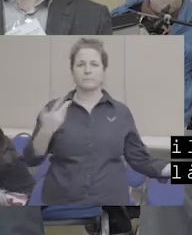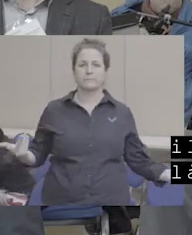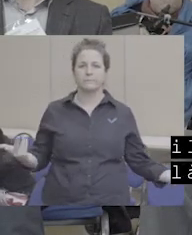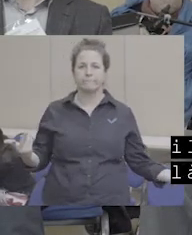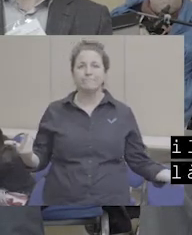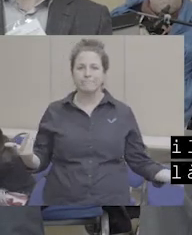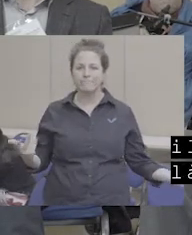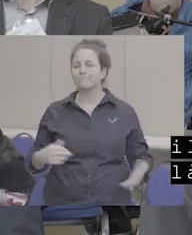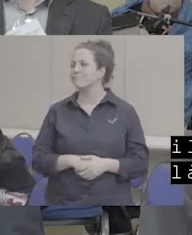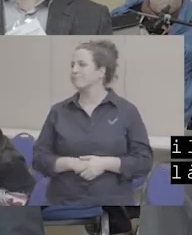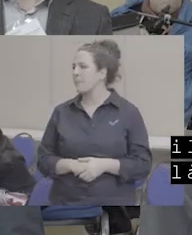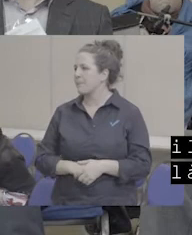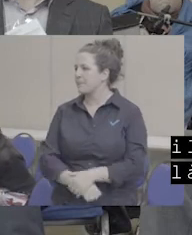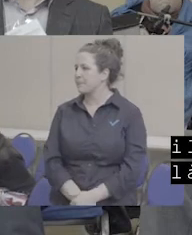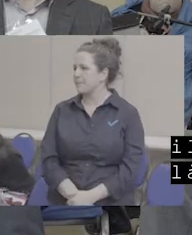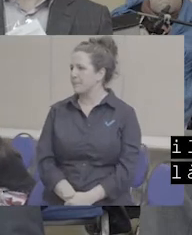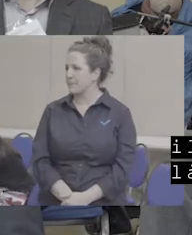pogné.